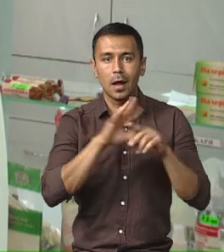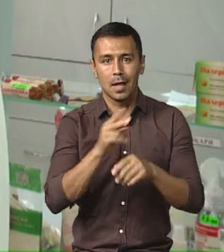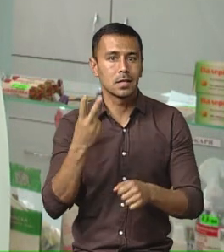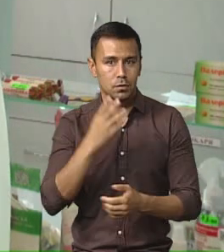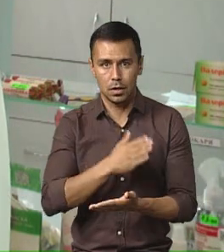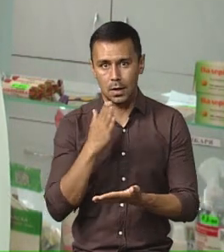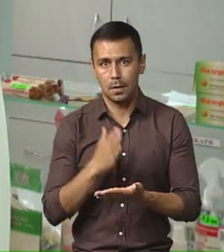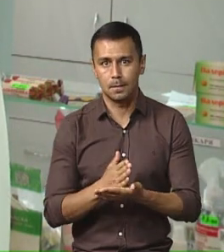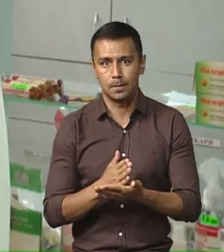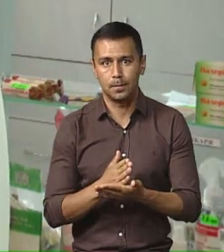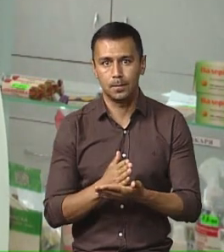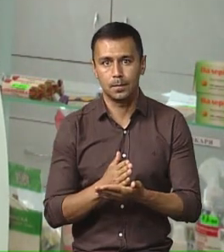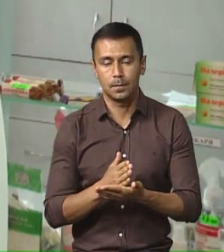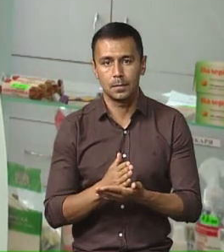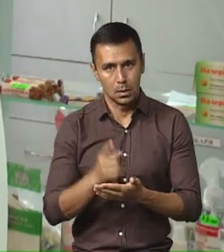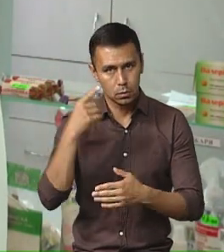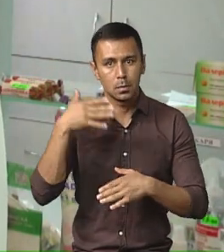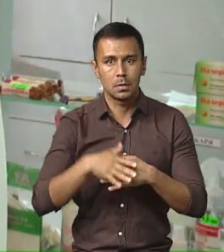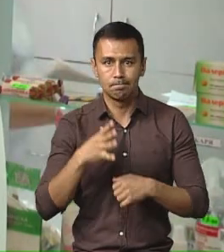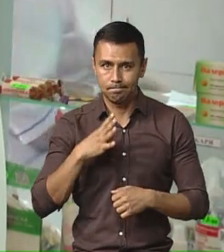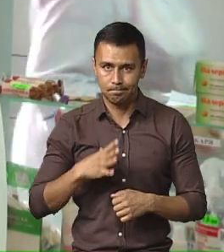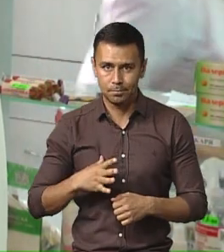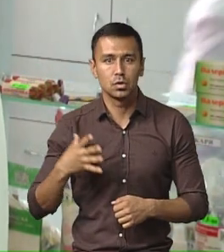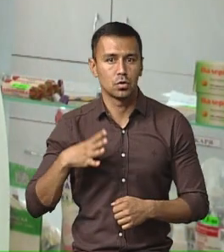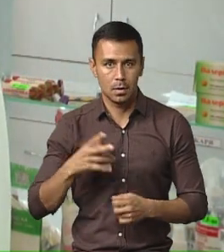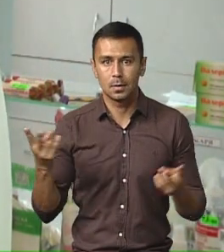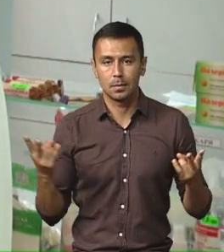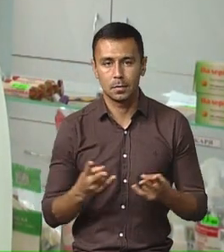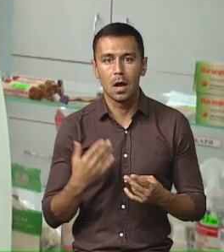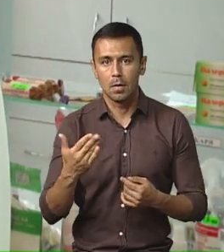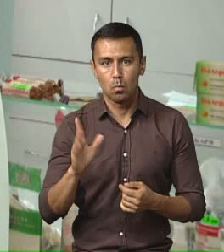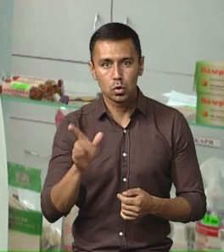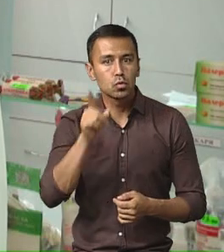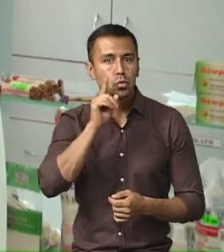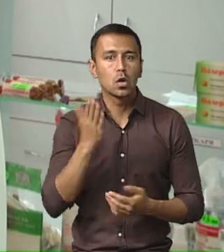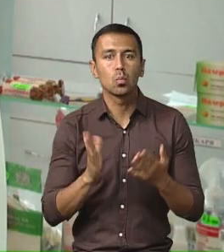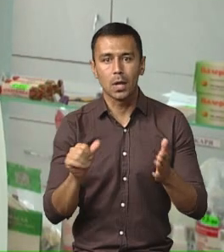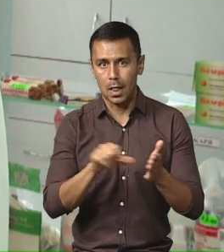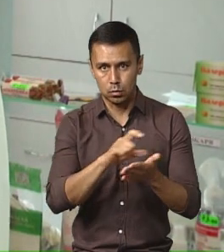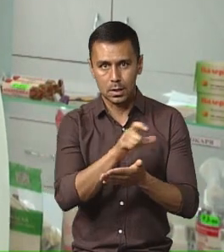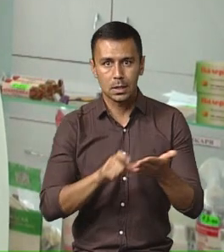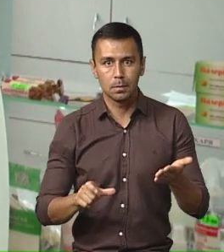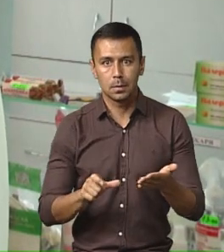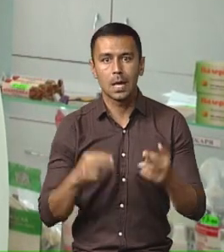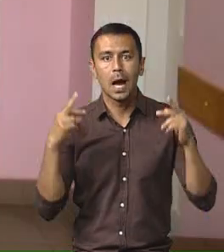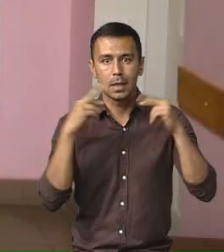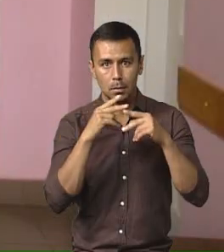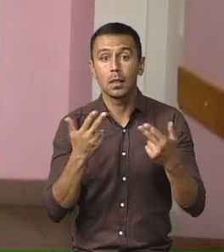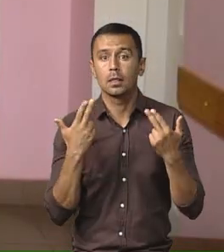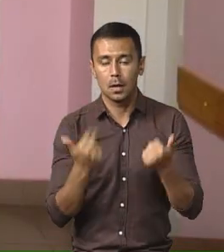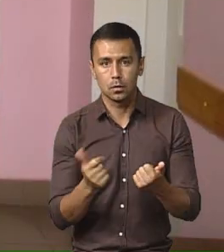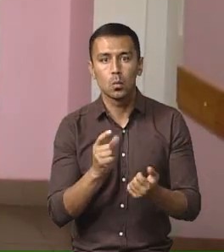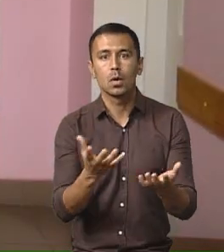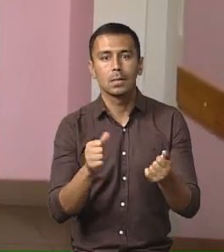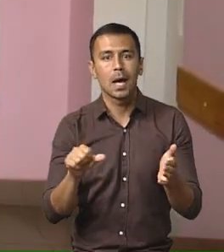є. Розумієте, приходиться чекати. Тобто вам буде зручніше, якщо буде електронний рецепт на антибіотики? Так. Аби